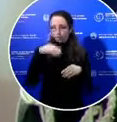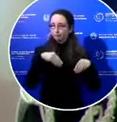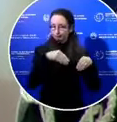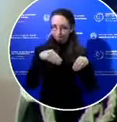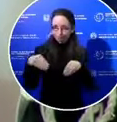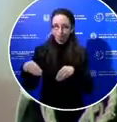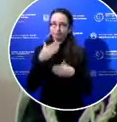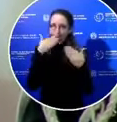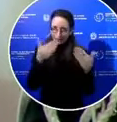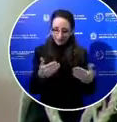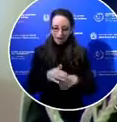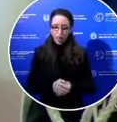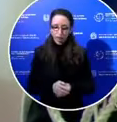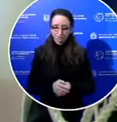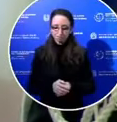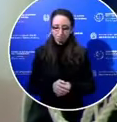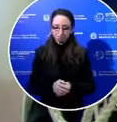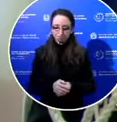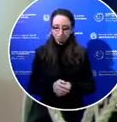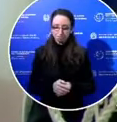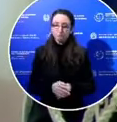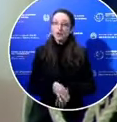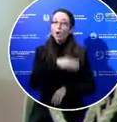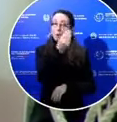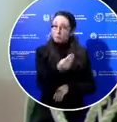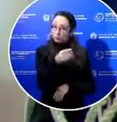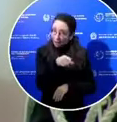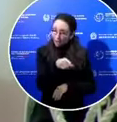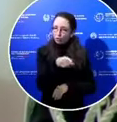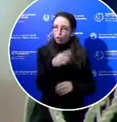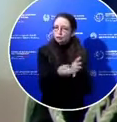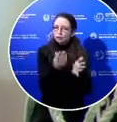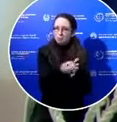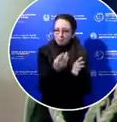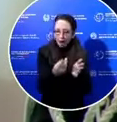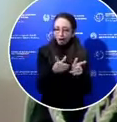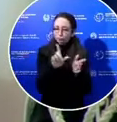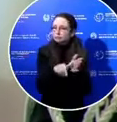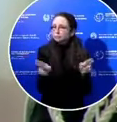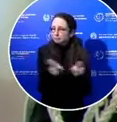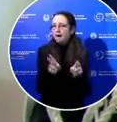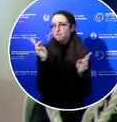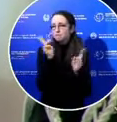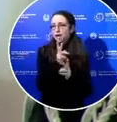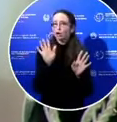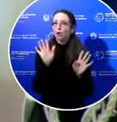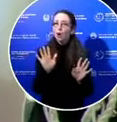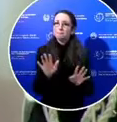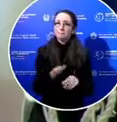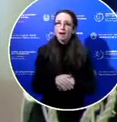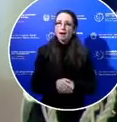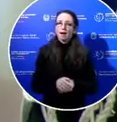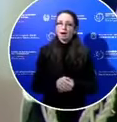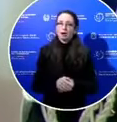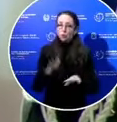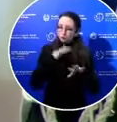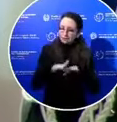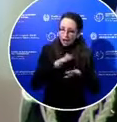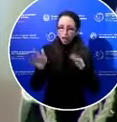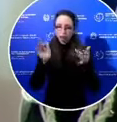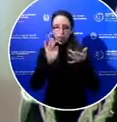Abbiamo ideato e sviluppato in breve tempo questo modello, è vero, però l'abbiamo fatto in maniera multidisciplinare,